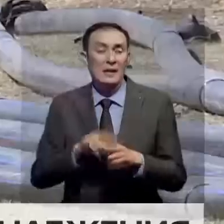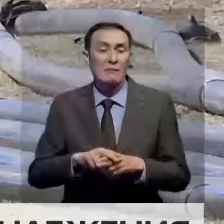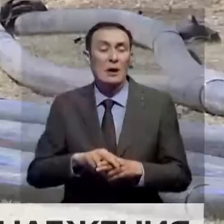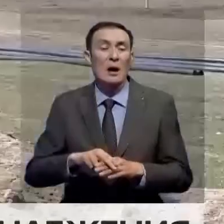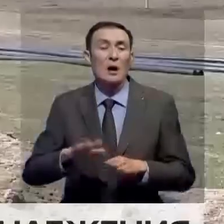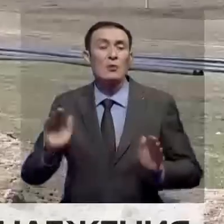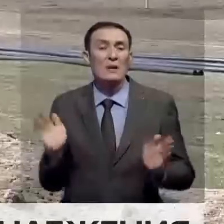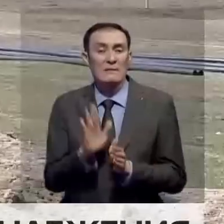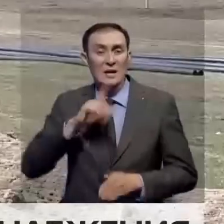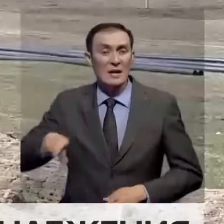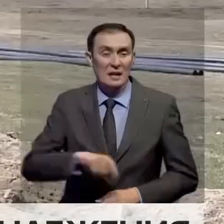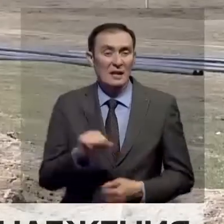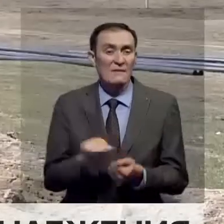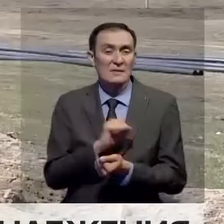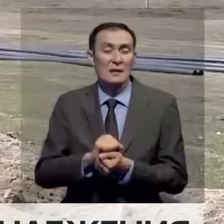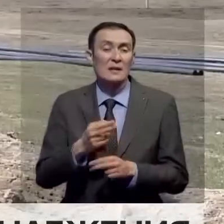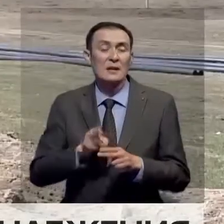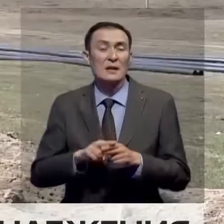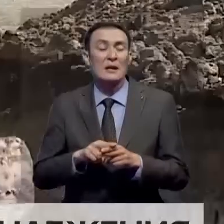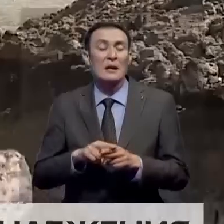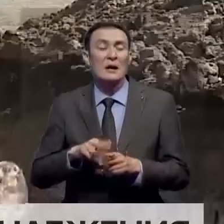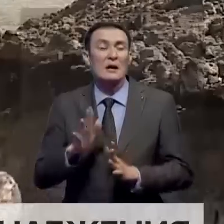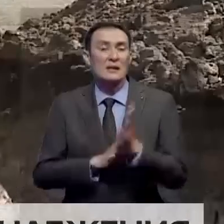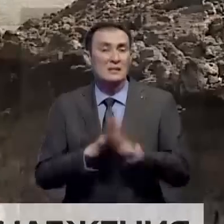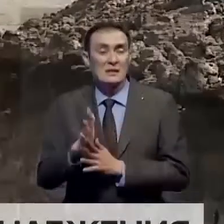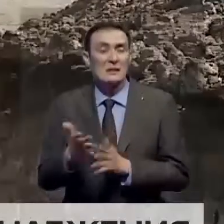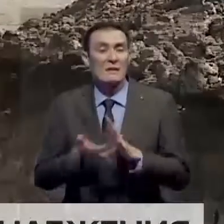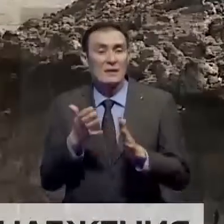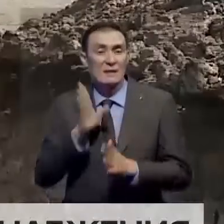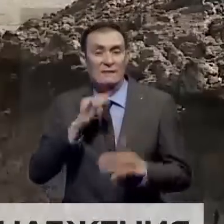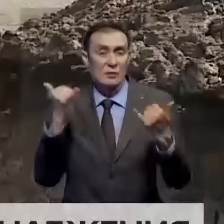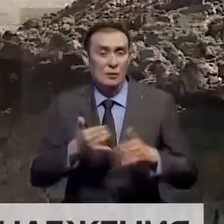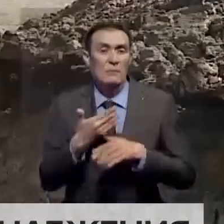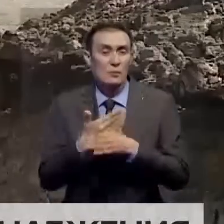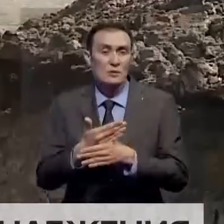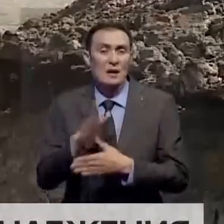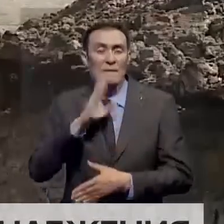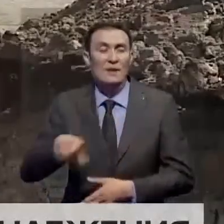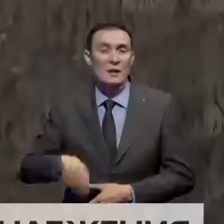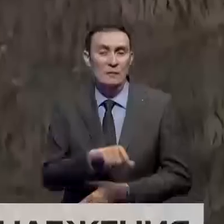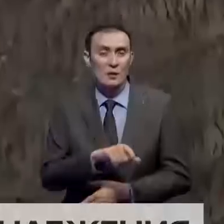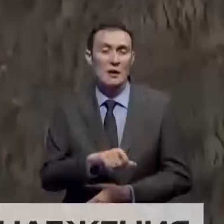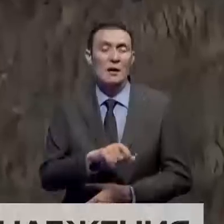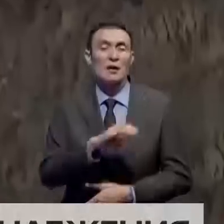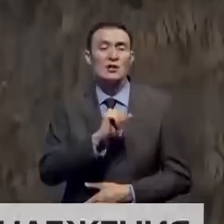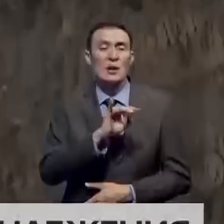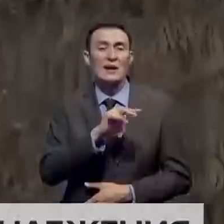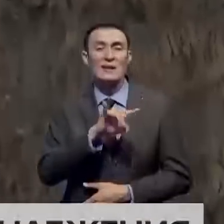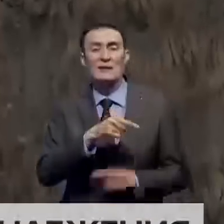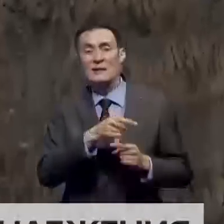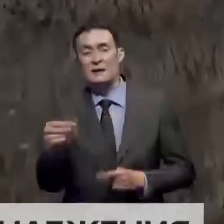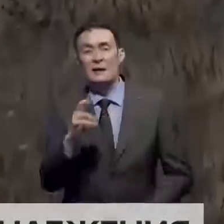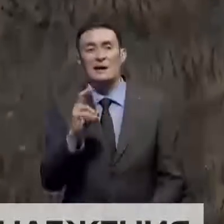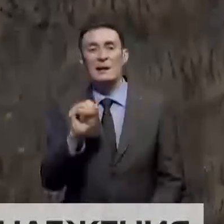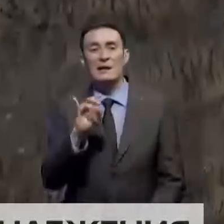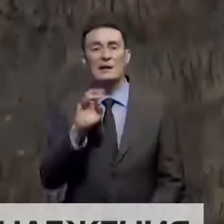обмелели реки, высохли некоторые родники и страдают растения. Решить проблему с водой поможет водовод Жарлы-Каркаралинск протяженностью